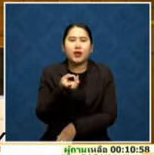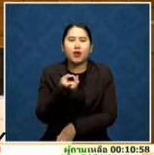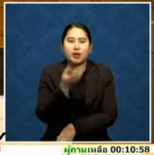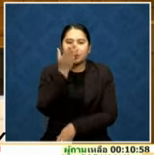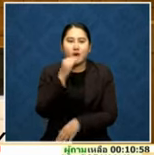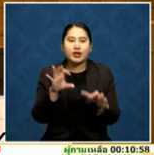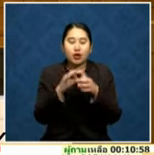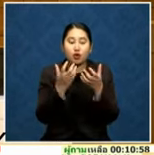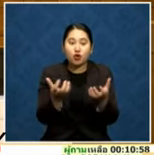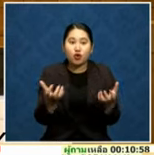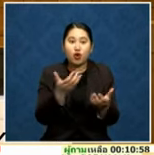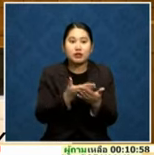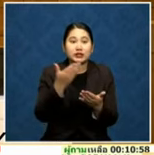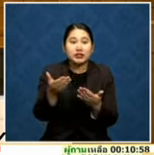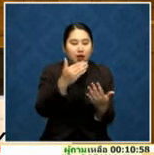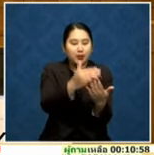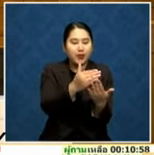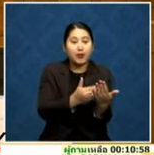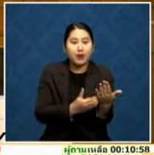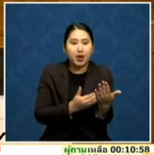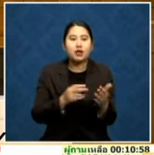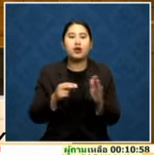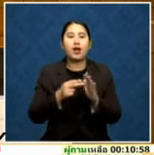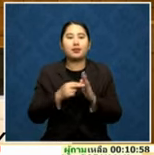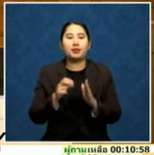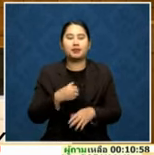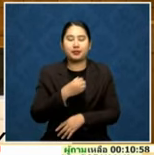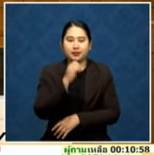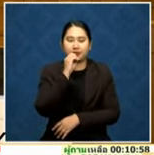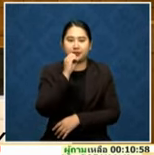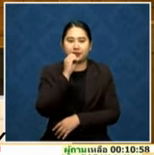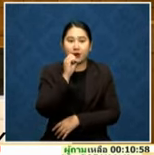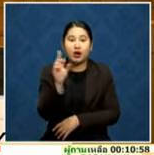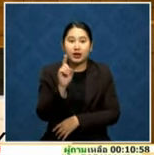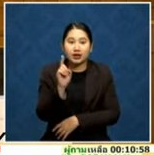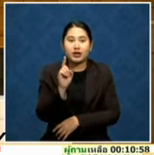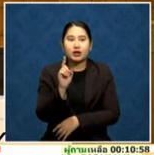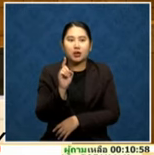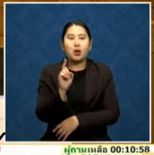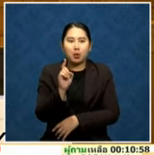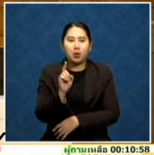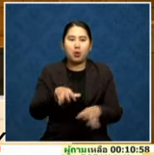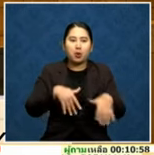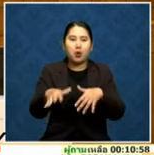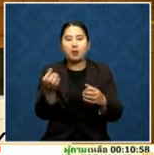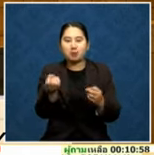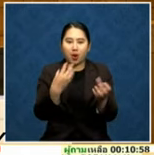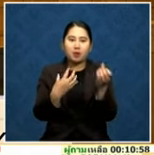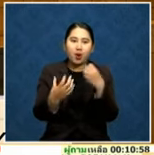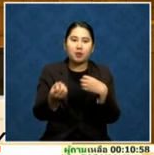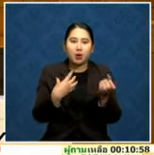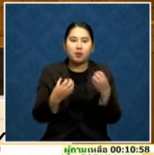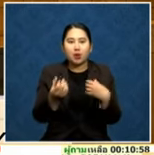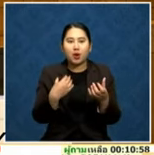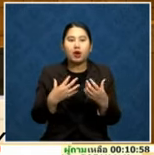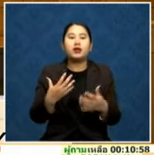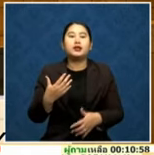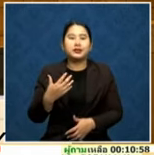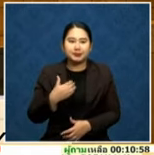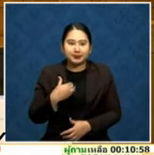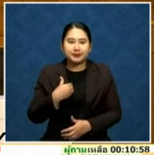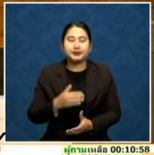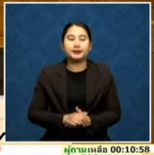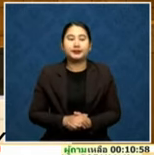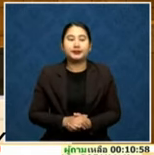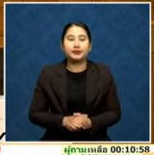ประเภทสินค้า มกเป็นตัวบงบอกอย่นึงวรัฐบาเราได้ฟงคคดเห็ขพนประชาชนผมว่า